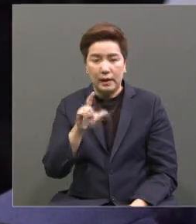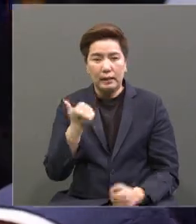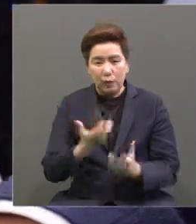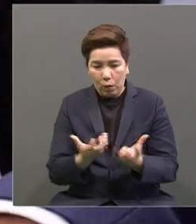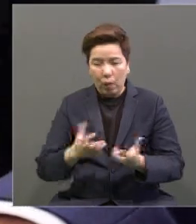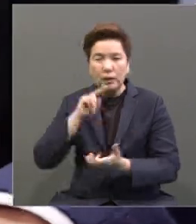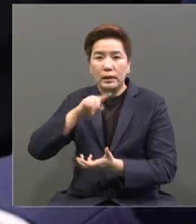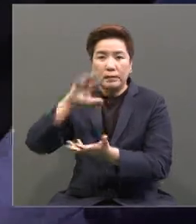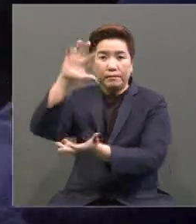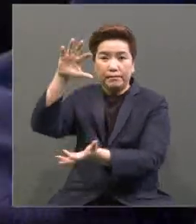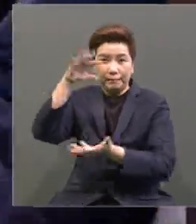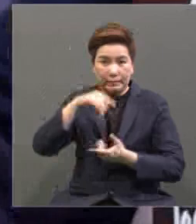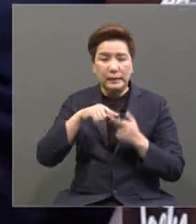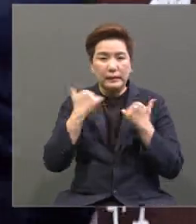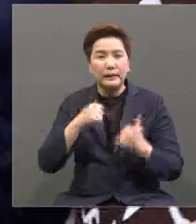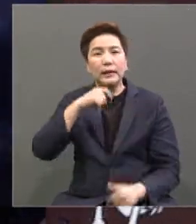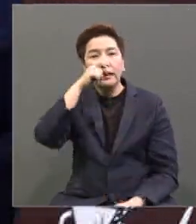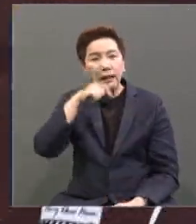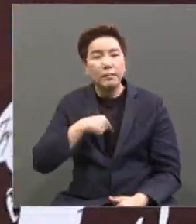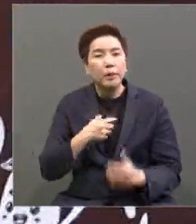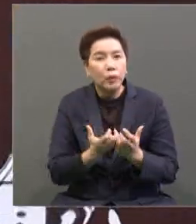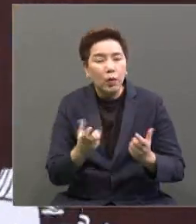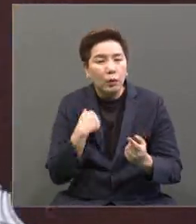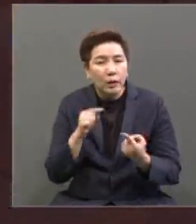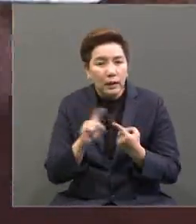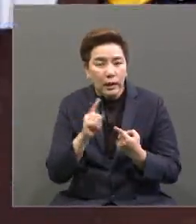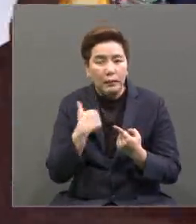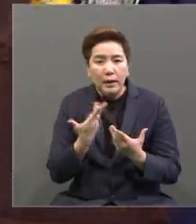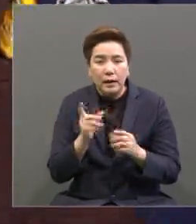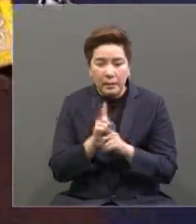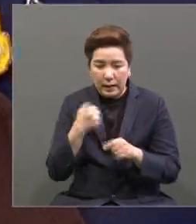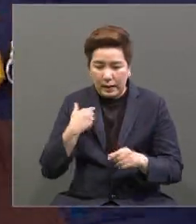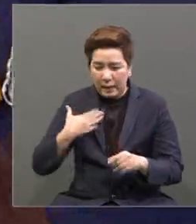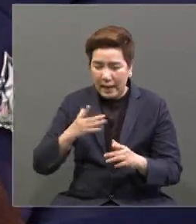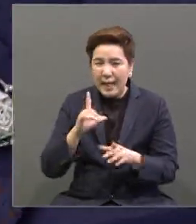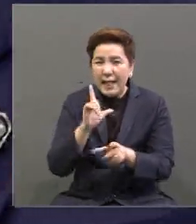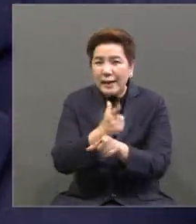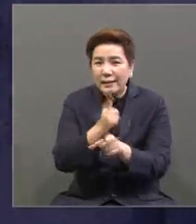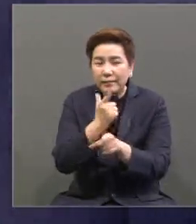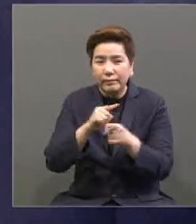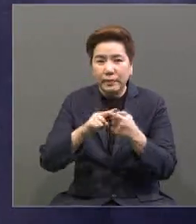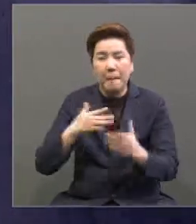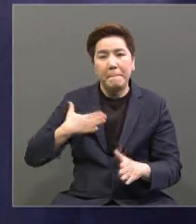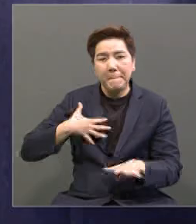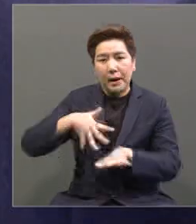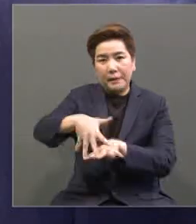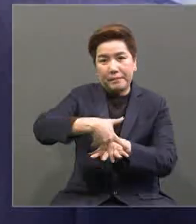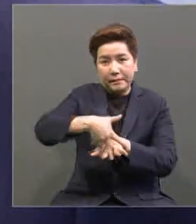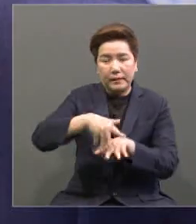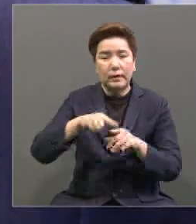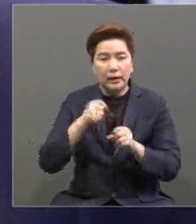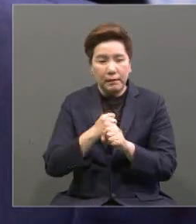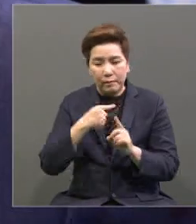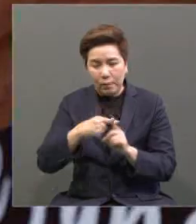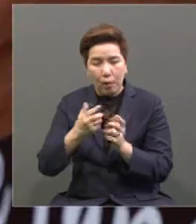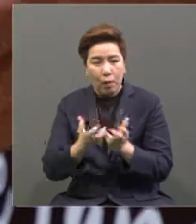สินค้านำเข้าสำคัญจากเจื้อเจียงมายังไทยก็จะได้แก่ผลิตภัณฑ์แผ่นรีดที่ทำด้วยเหล็กผ้าทอใยสังเคราะห์ส่วนประกอบ